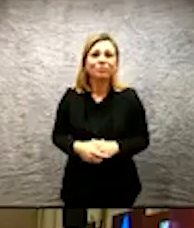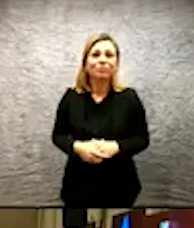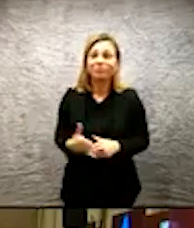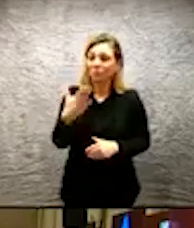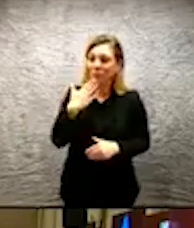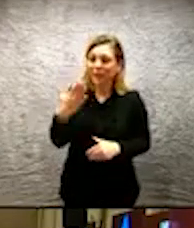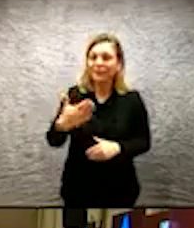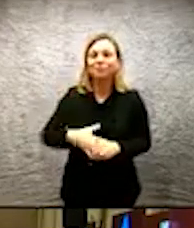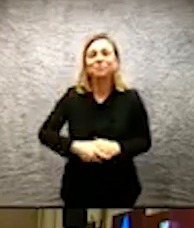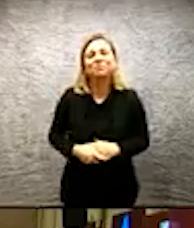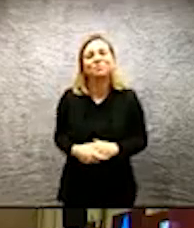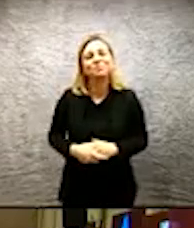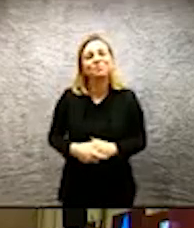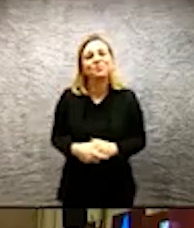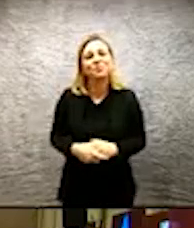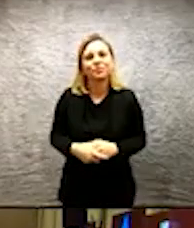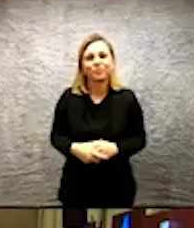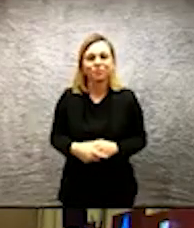Merci.